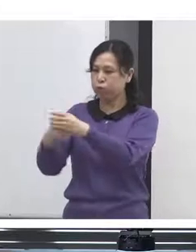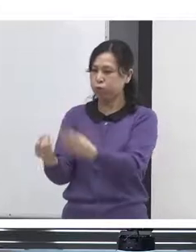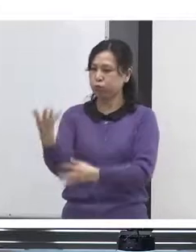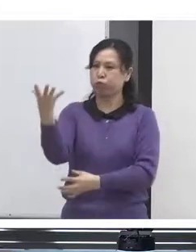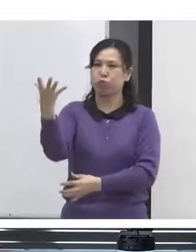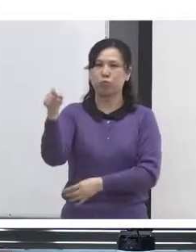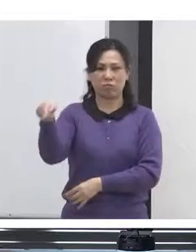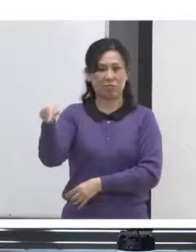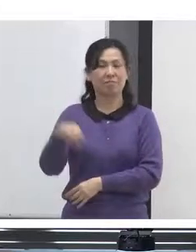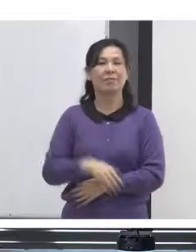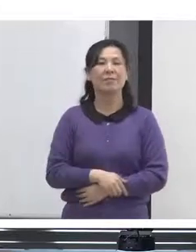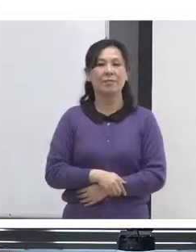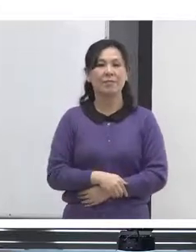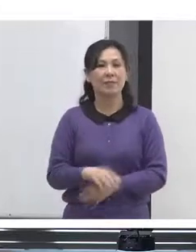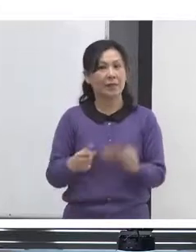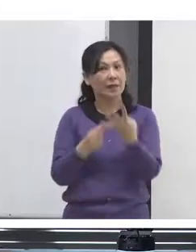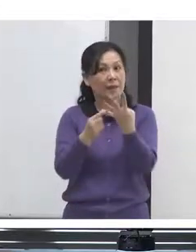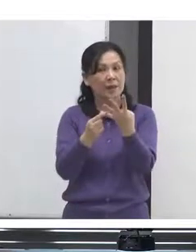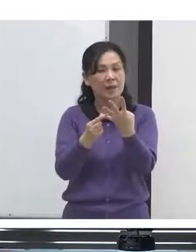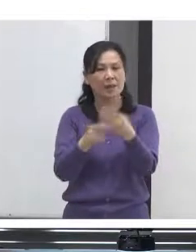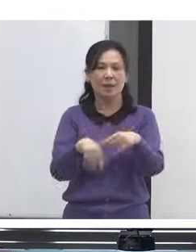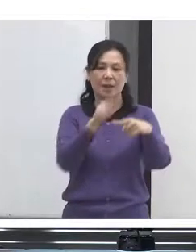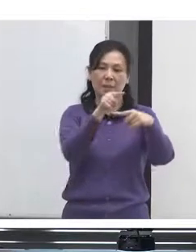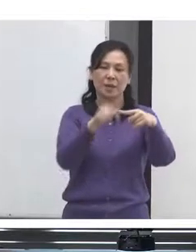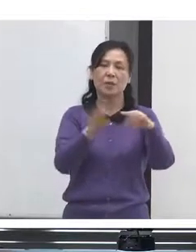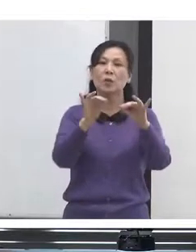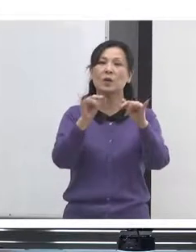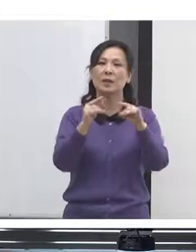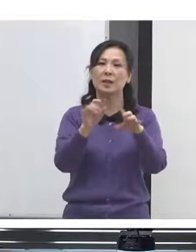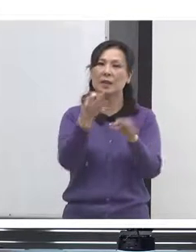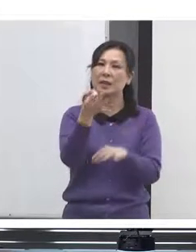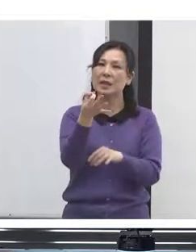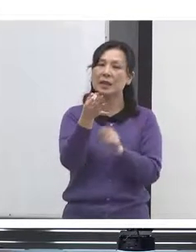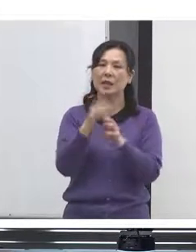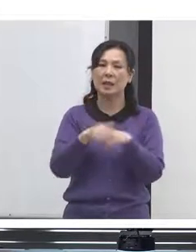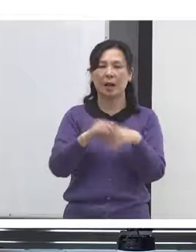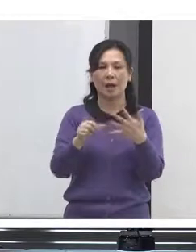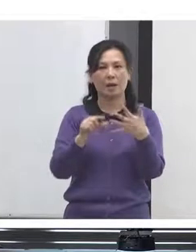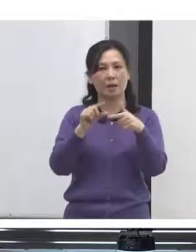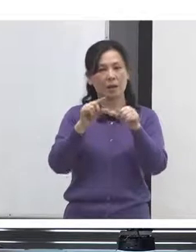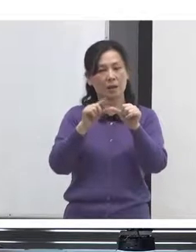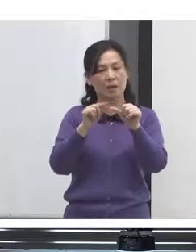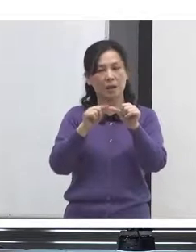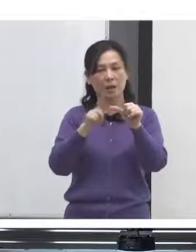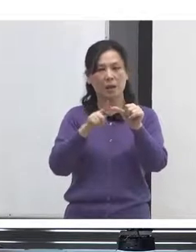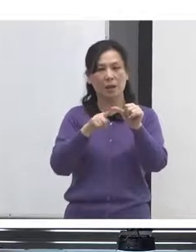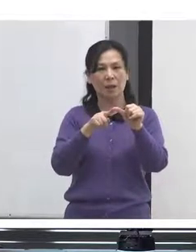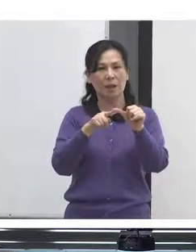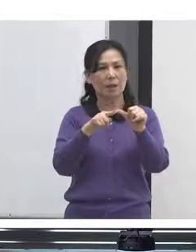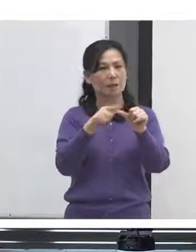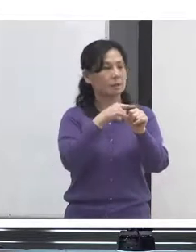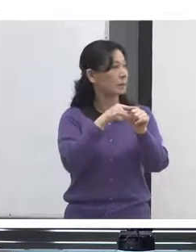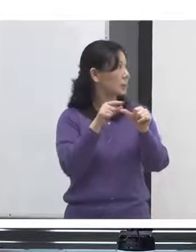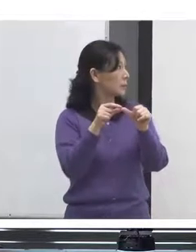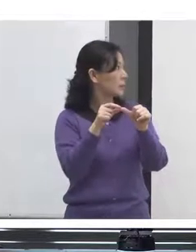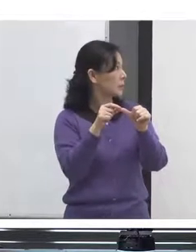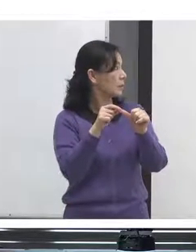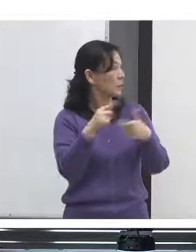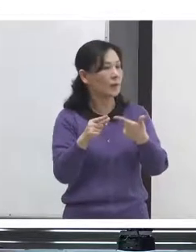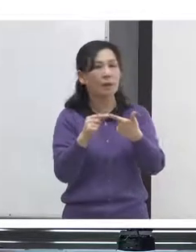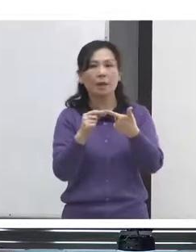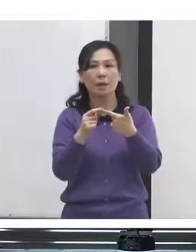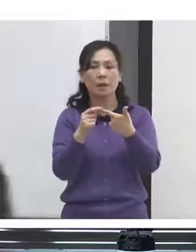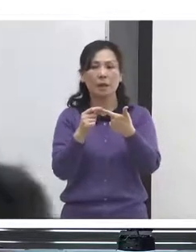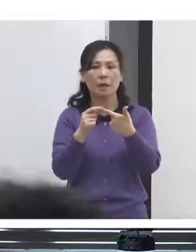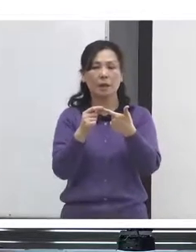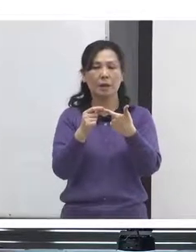个指标就是所谓平均地价，然后第五个指标呢就是刚刚提到的 social index， 第六个指标